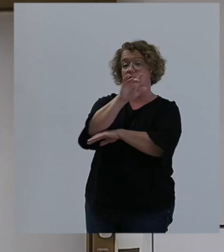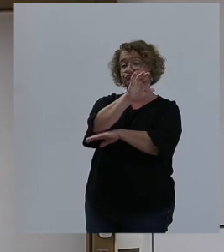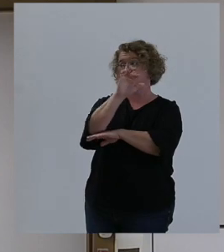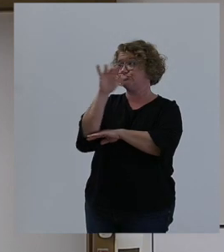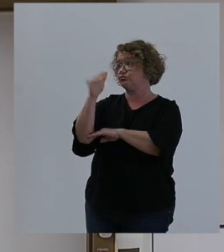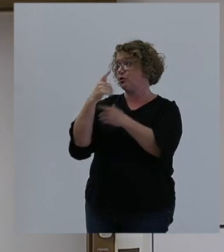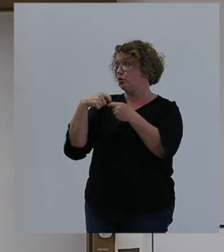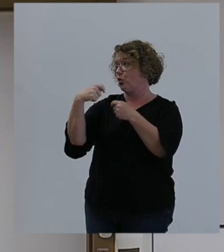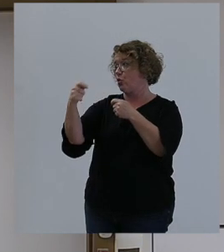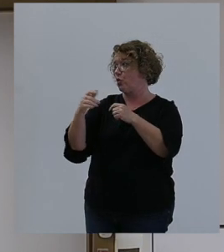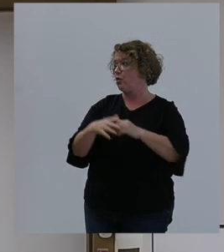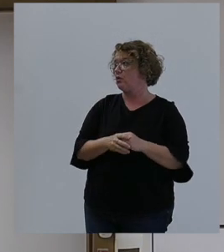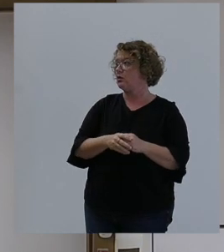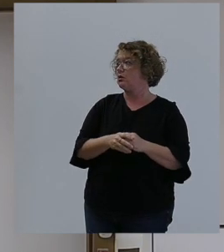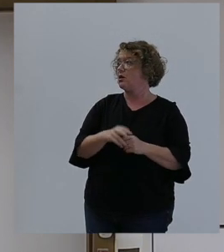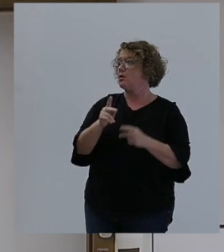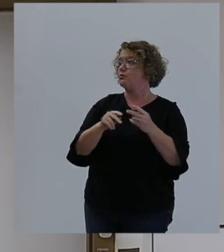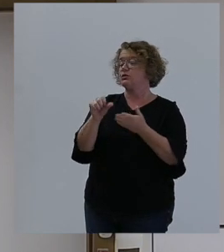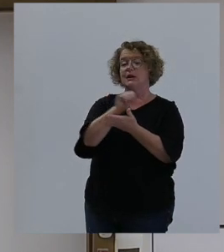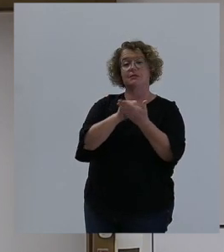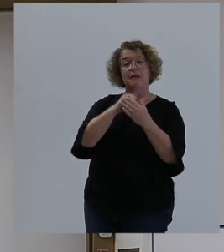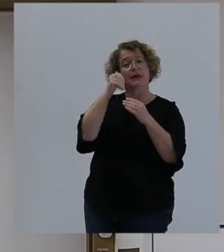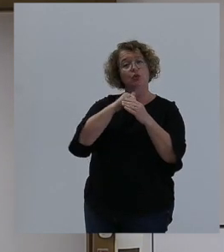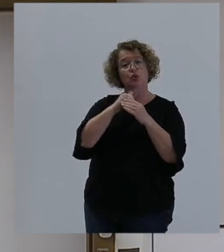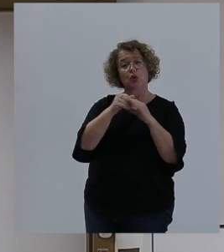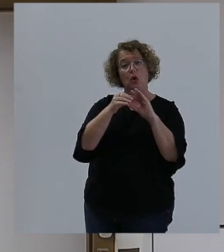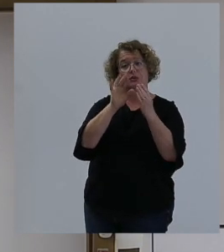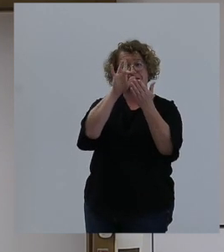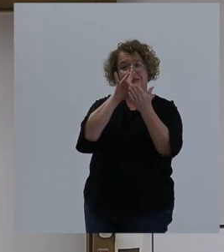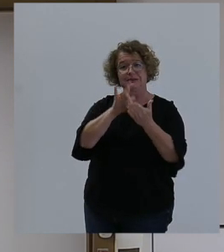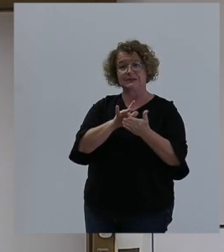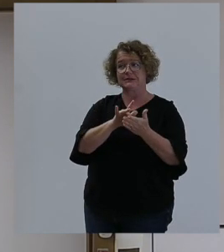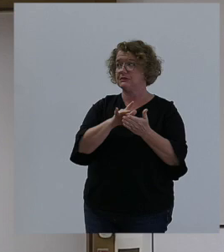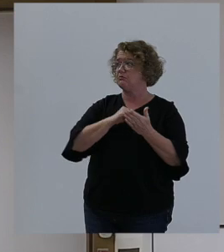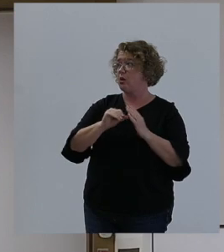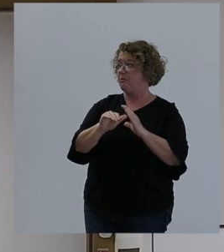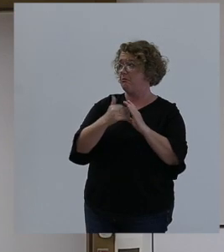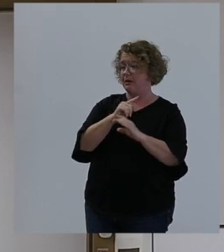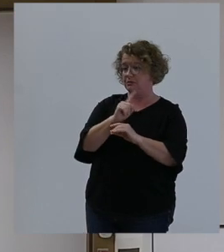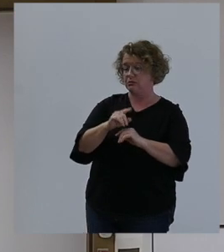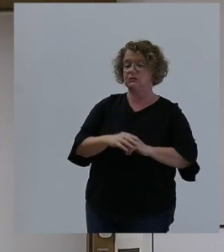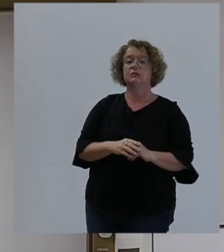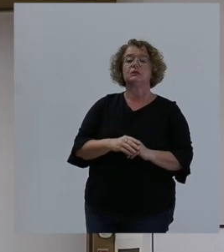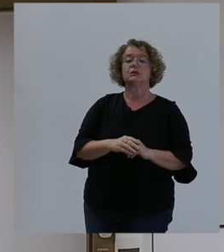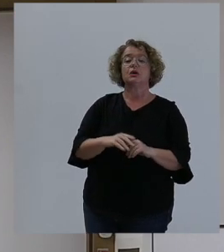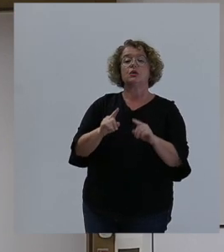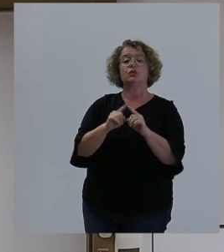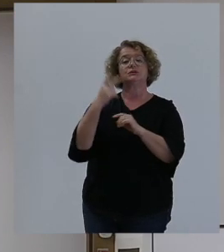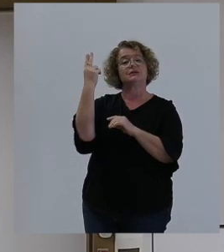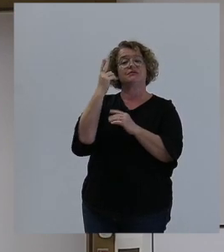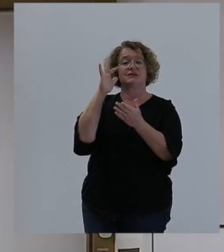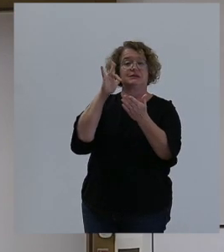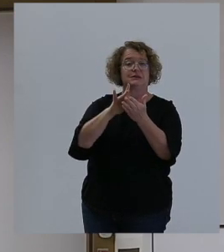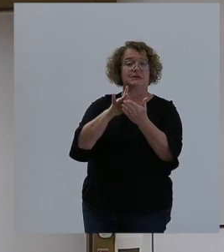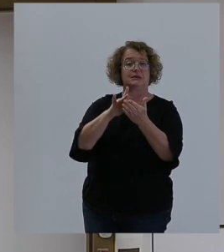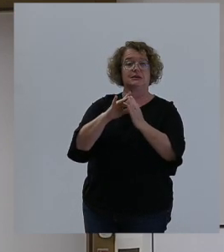maintenant. Si peut-être on peut avoir un mail avec les sites en question, je ne suis pas sûre d'en avoir reçu. Et sur le site de l'université, je ne crois pas